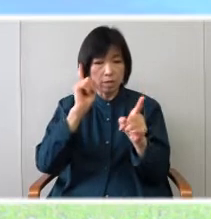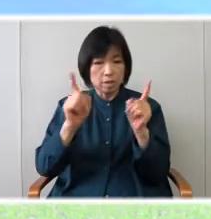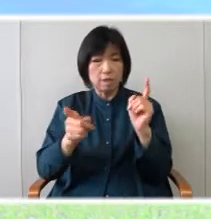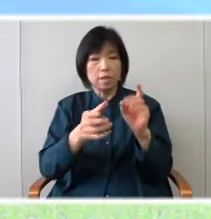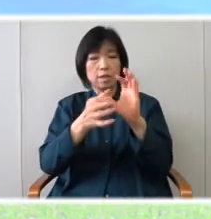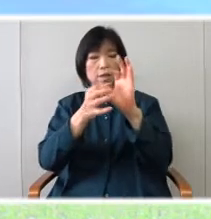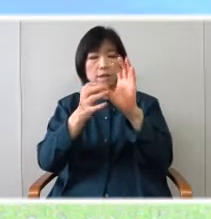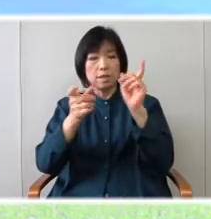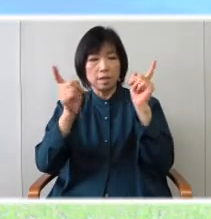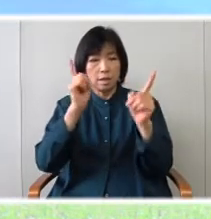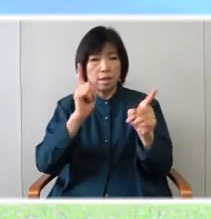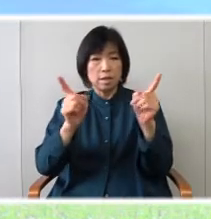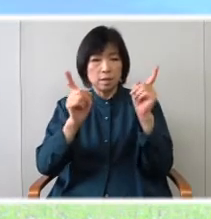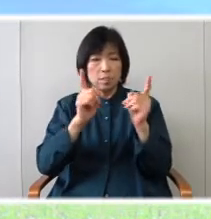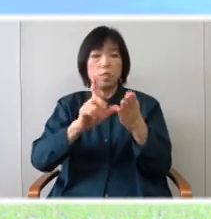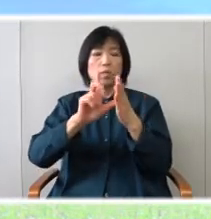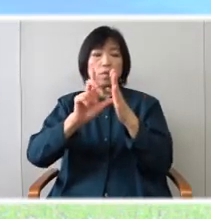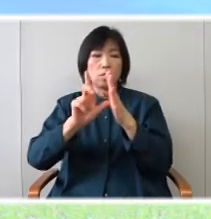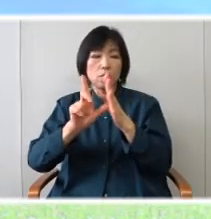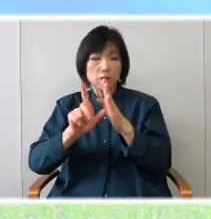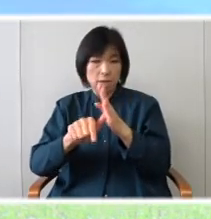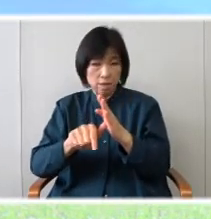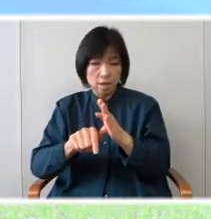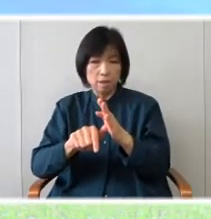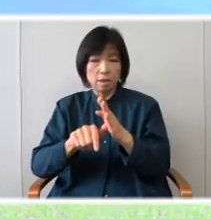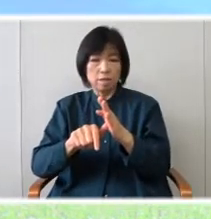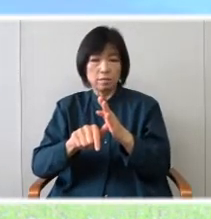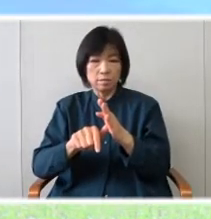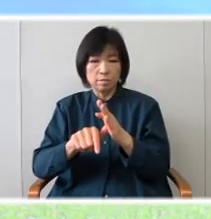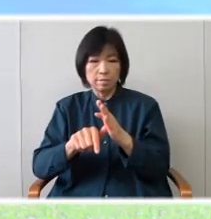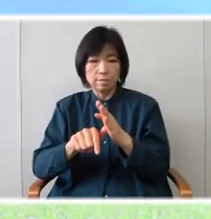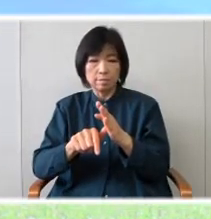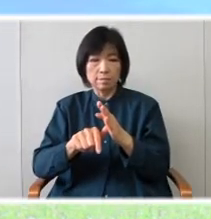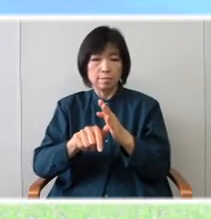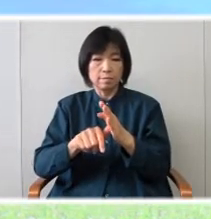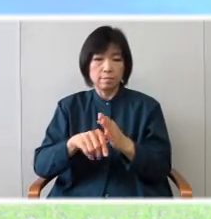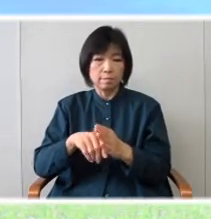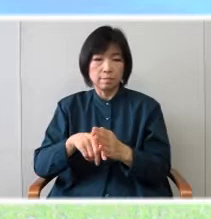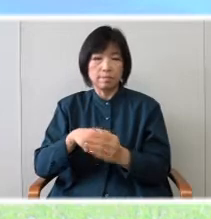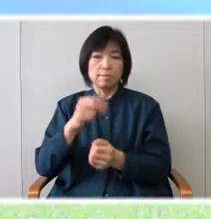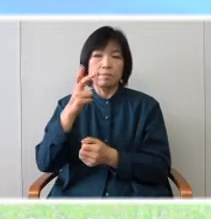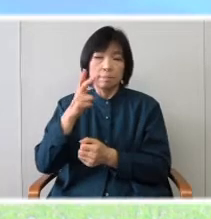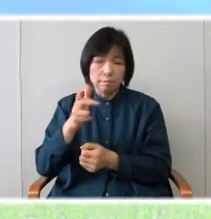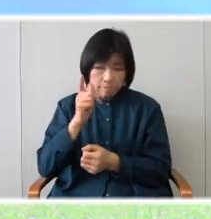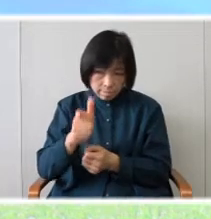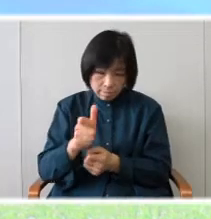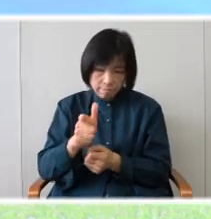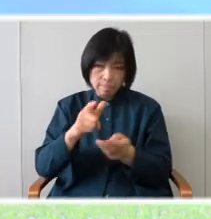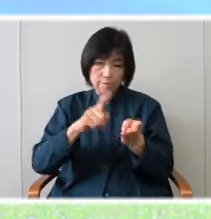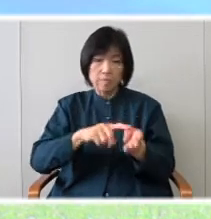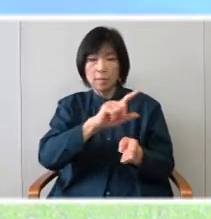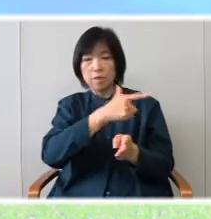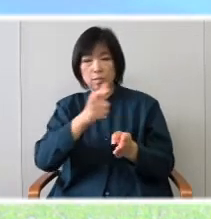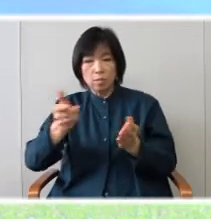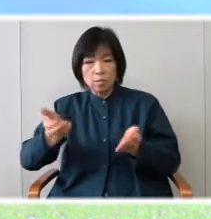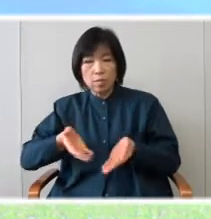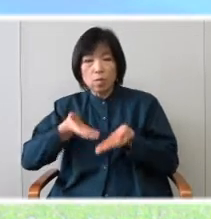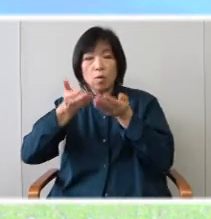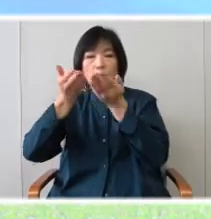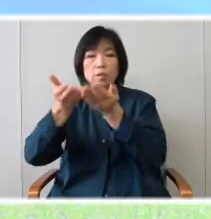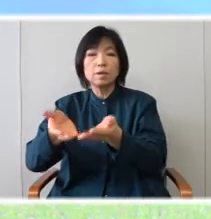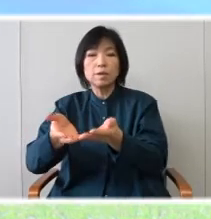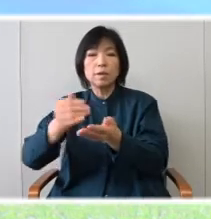で、武器と人を送ったんですが、途中で沈没をしてしまったということ